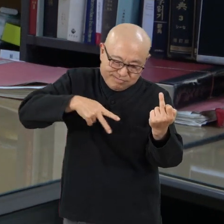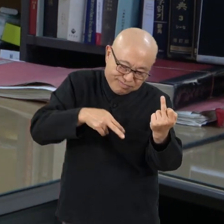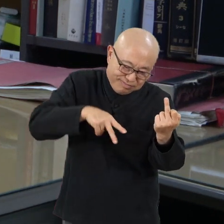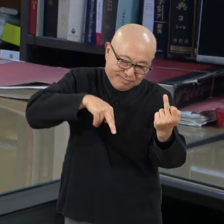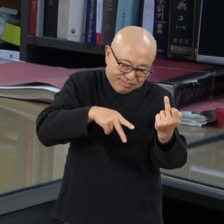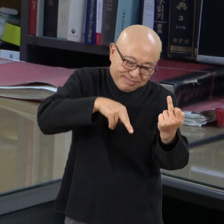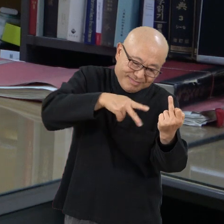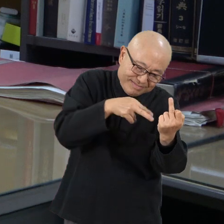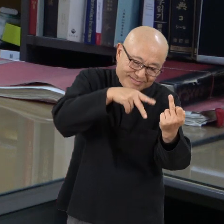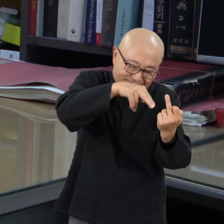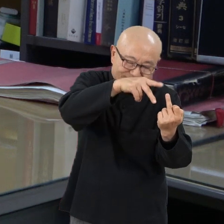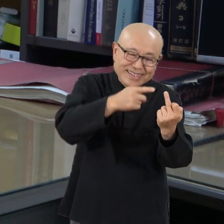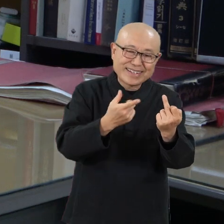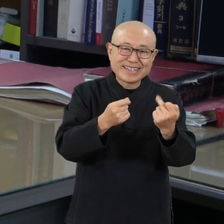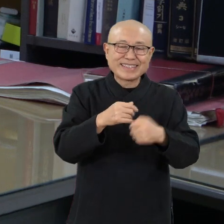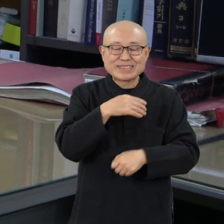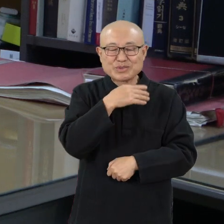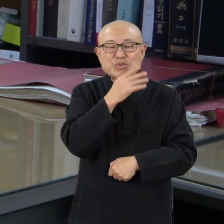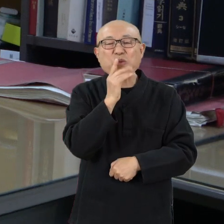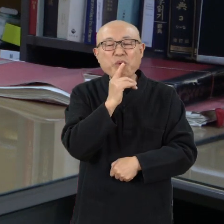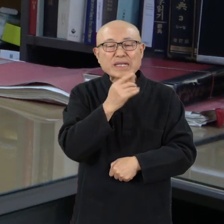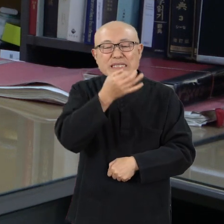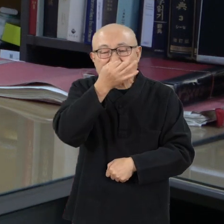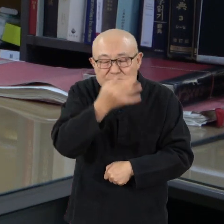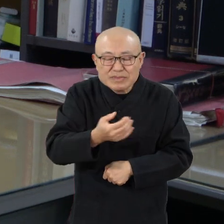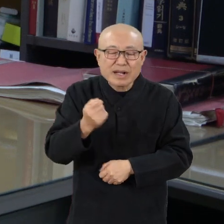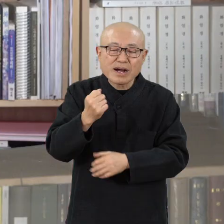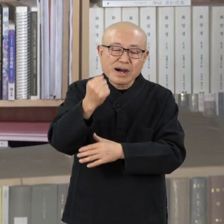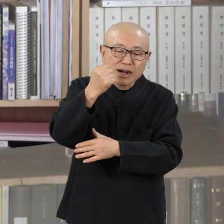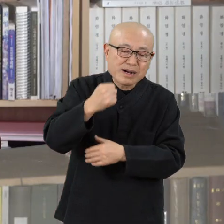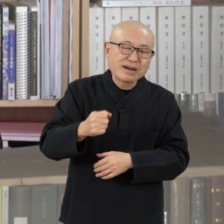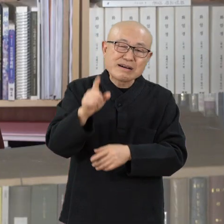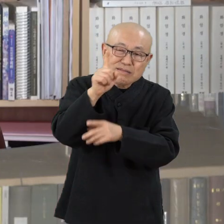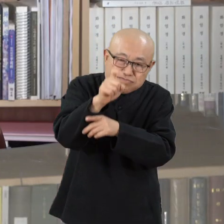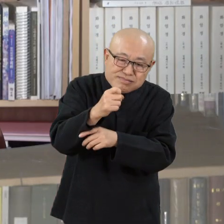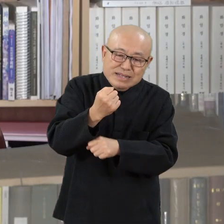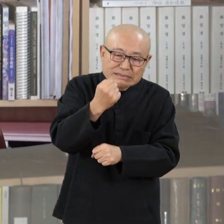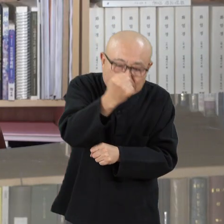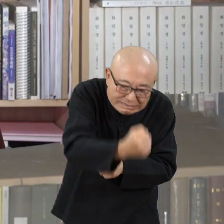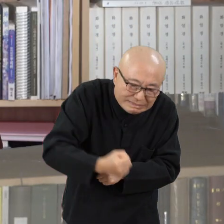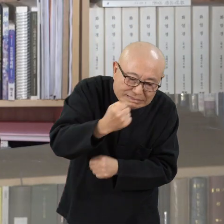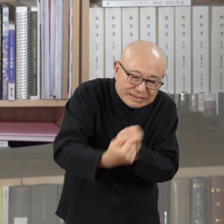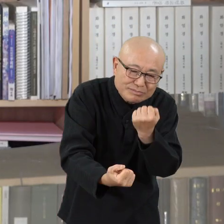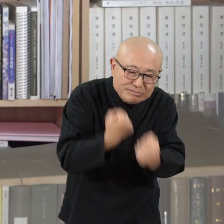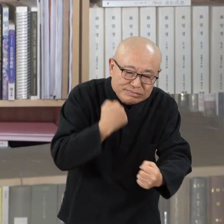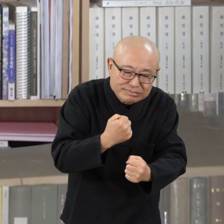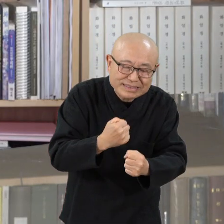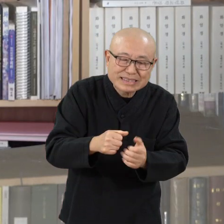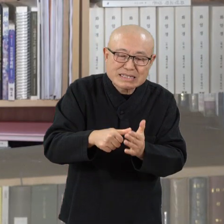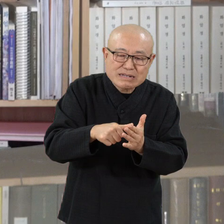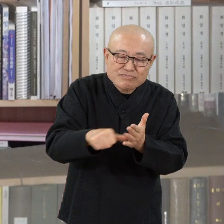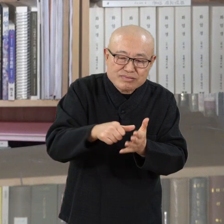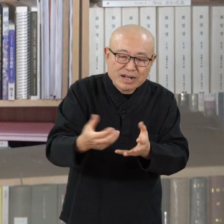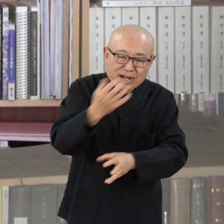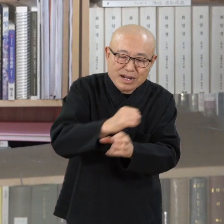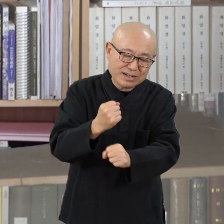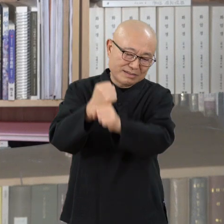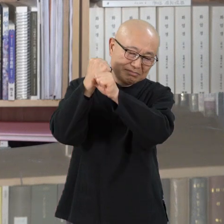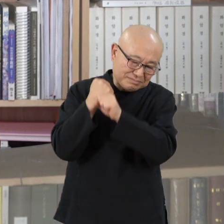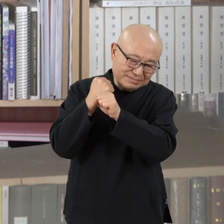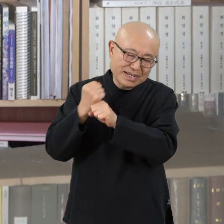걸어 내려와서 노인이 장을 봐가지고 또한 이제 돌아가려고 하니까 이 도원선사가